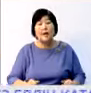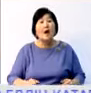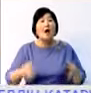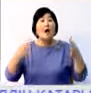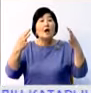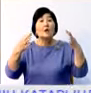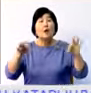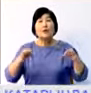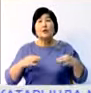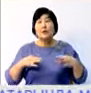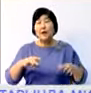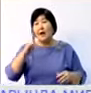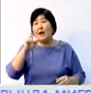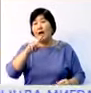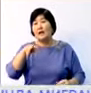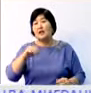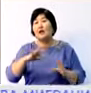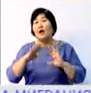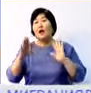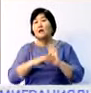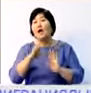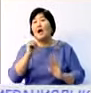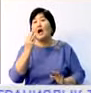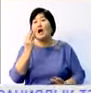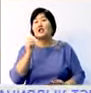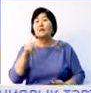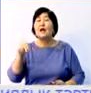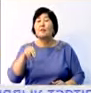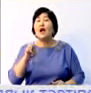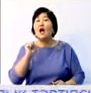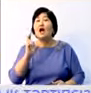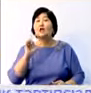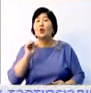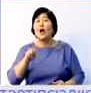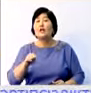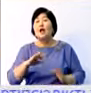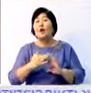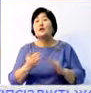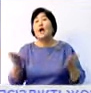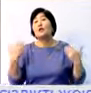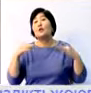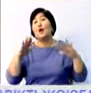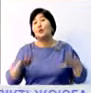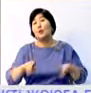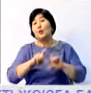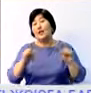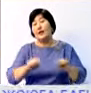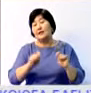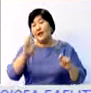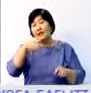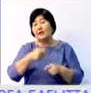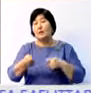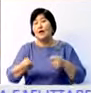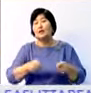Тәуелсіздік мерекесіне орай Қазалы ауданына қарасты Қашақбай, Пірімов және Ақсуат ауылдарында демалыс орталығы ашылды. Елбасының туған